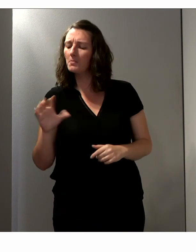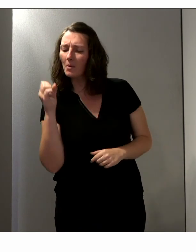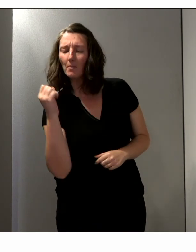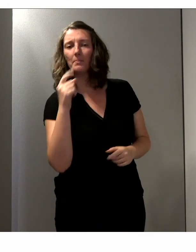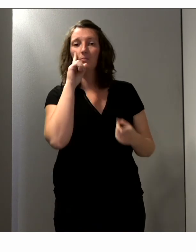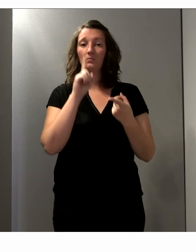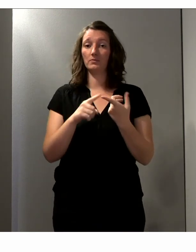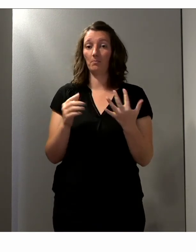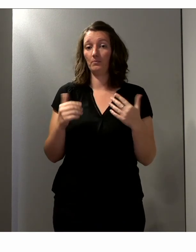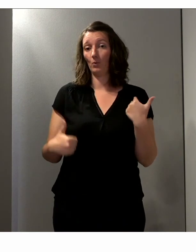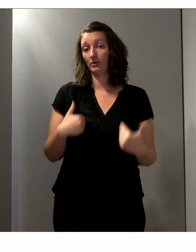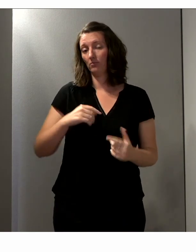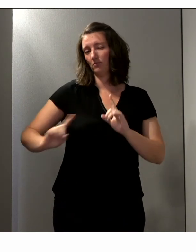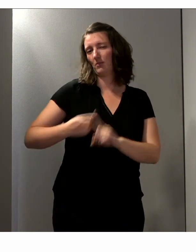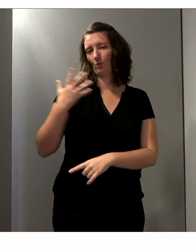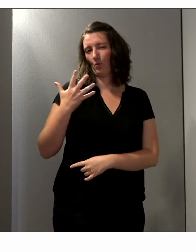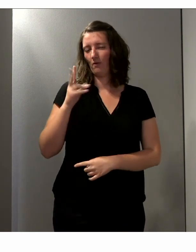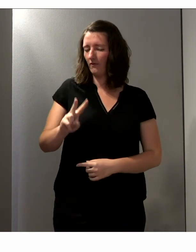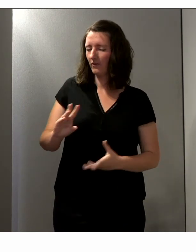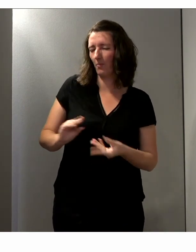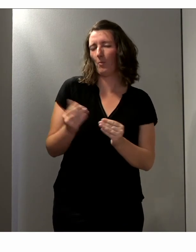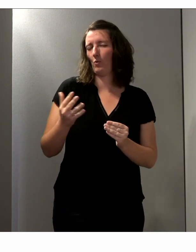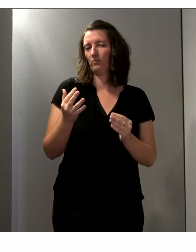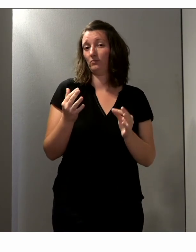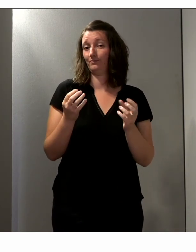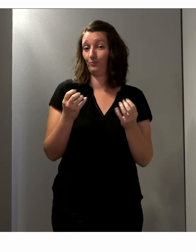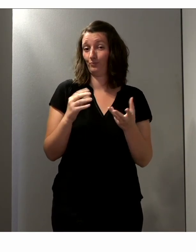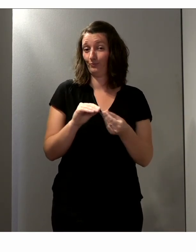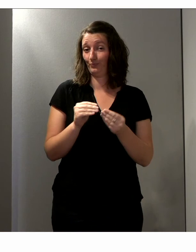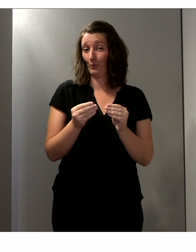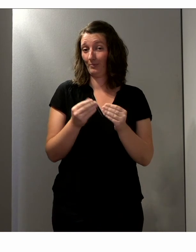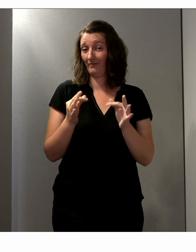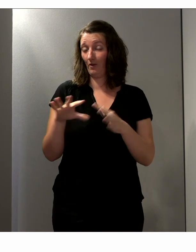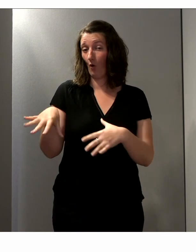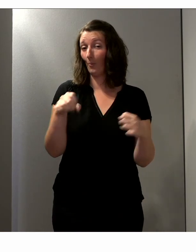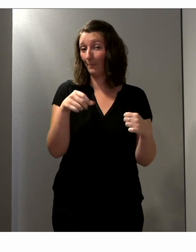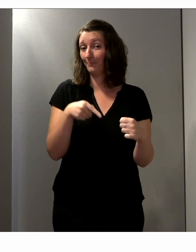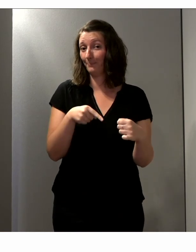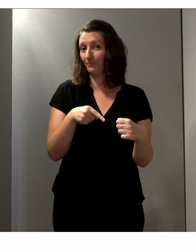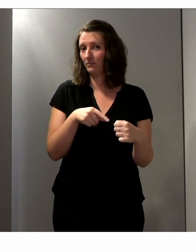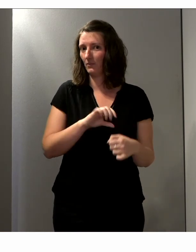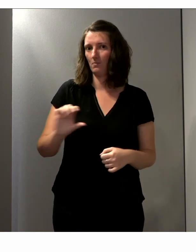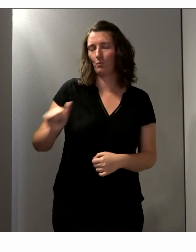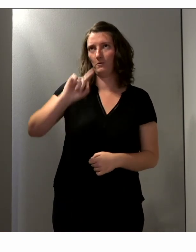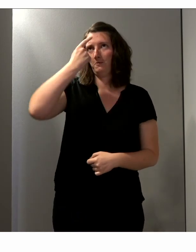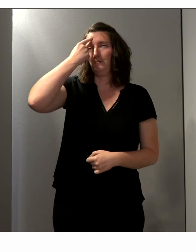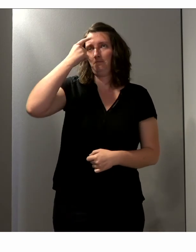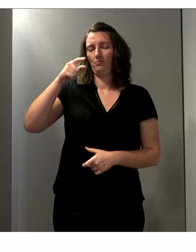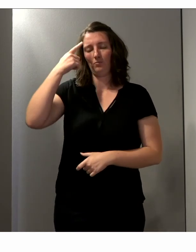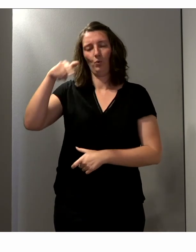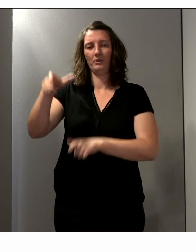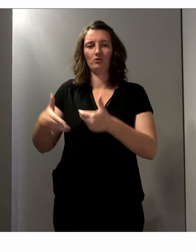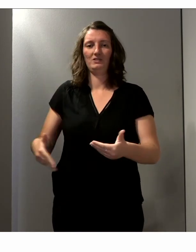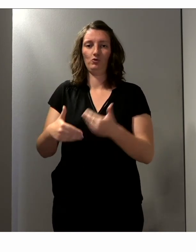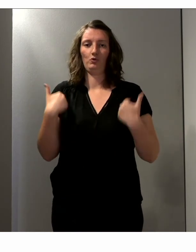est surtout très important, ce qui est le cœur du problème, c'est souvent l'emploi. C'est un peu au cœur des préoccupations des personnes en situation de handicap.